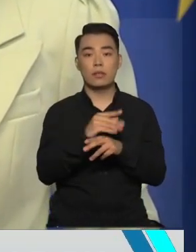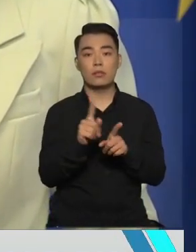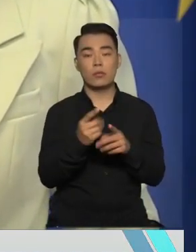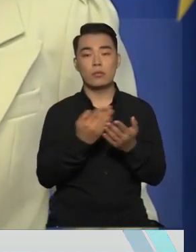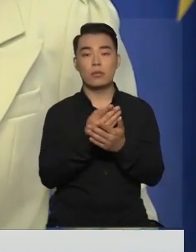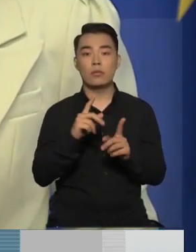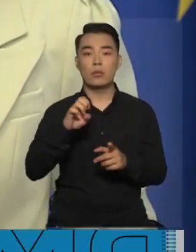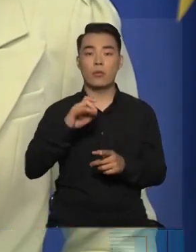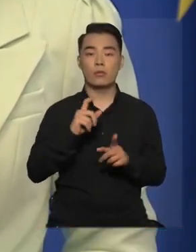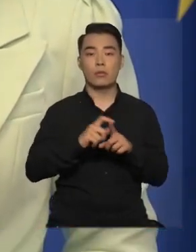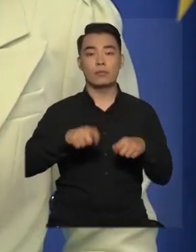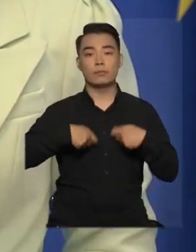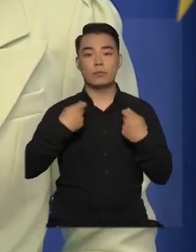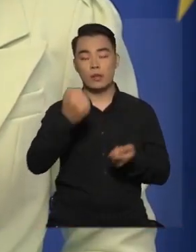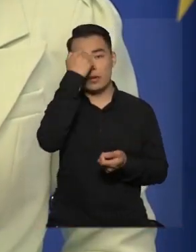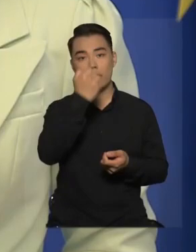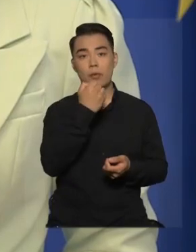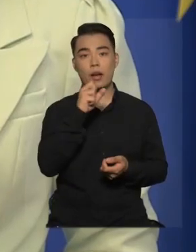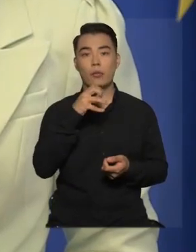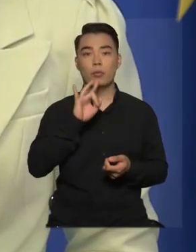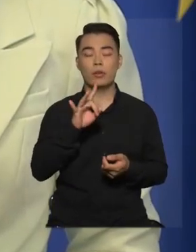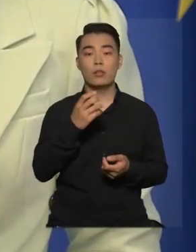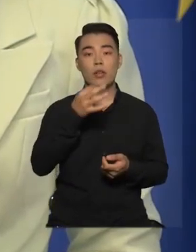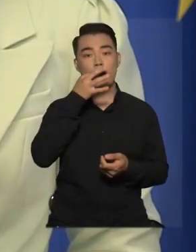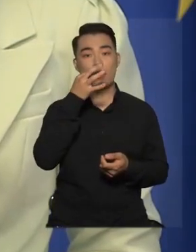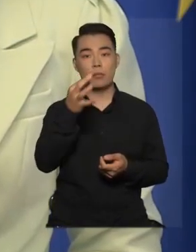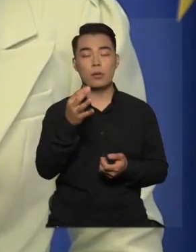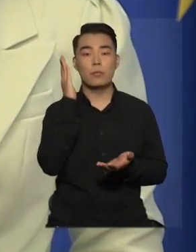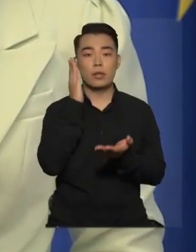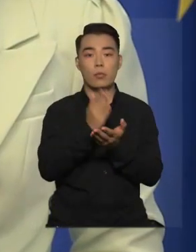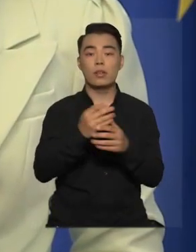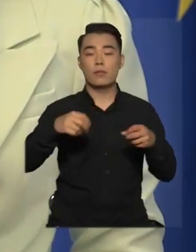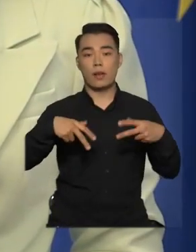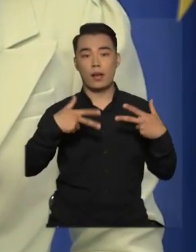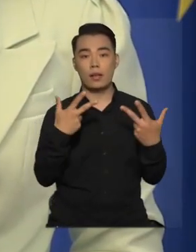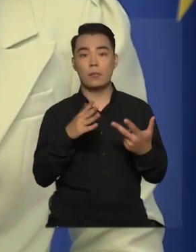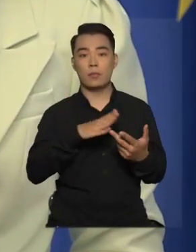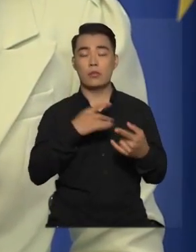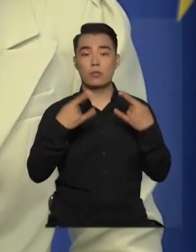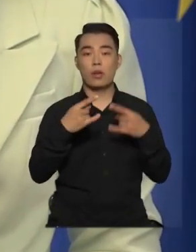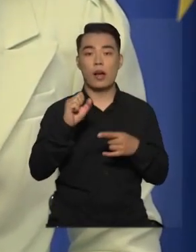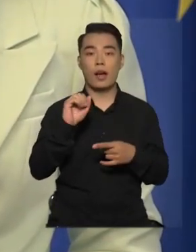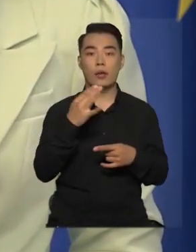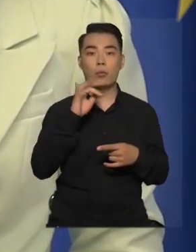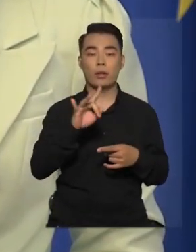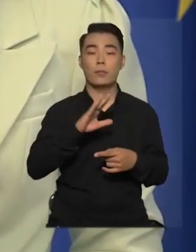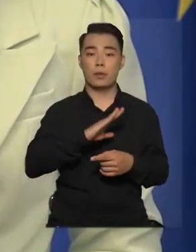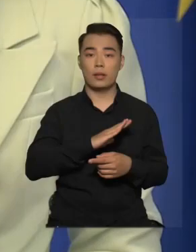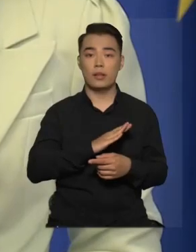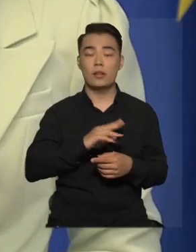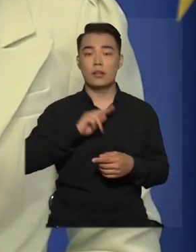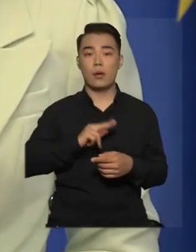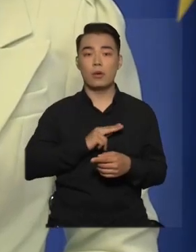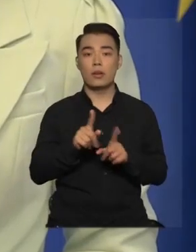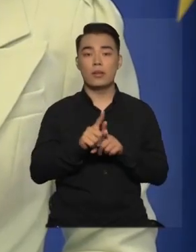Любовь, слово вам. Спасибо, Айнур. Я напомню, с прямой связью со студией была Айнур Мангали. Она работает